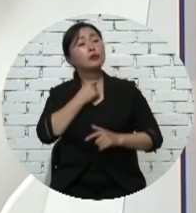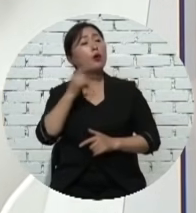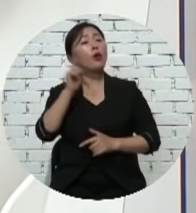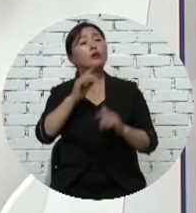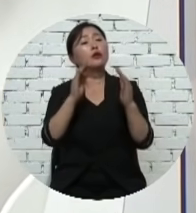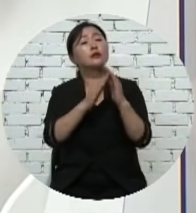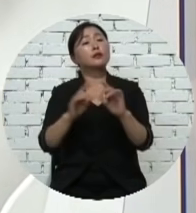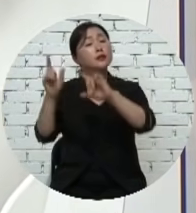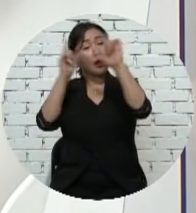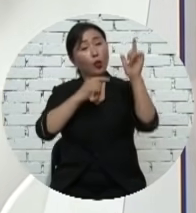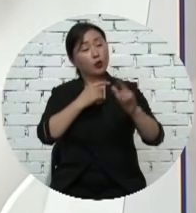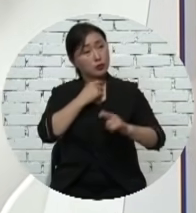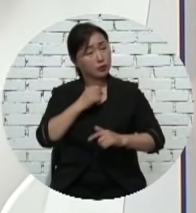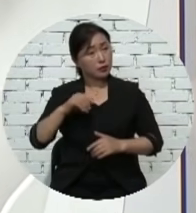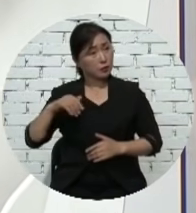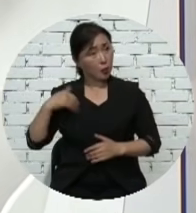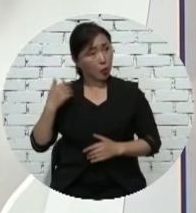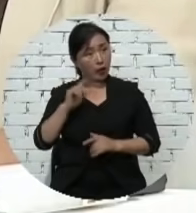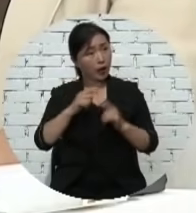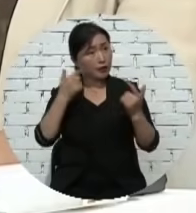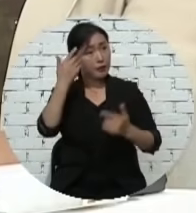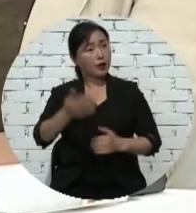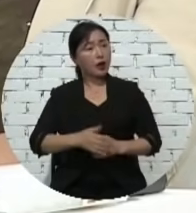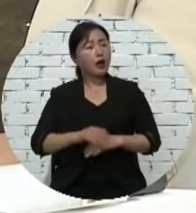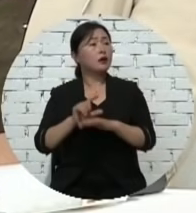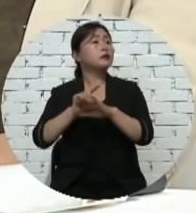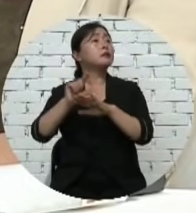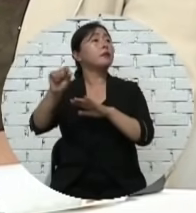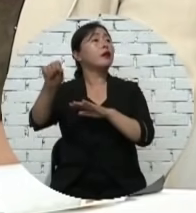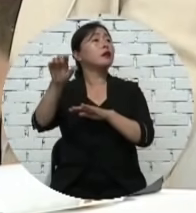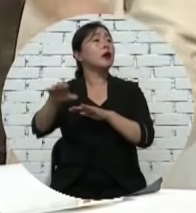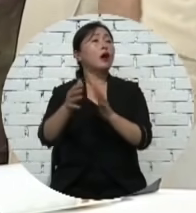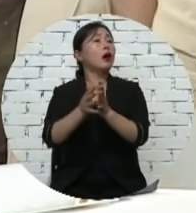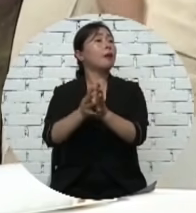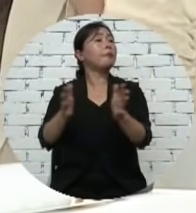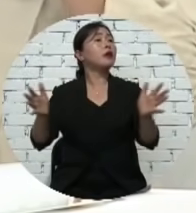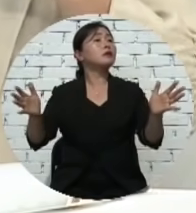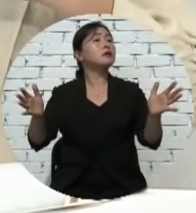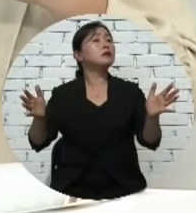살고 싶은지를 모르시는 거 아니에요? 지방에는